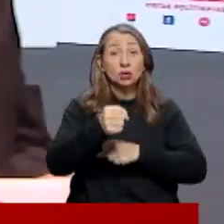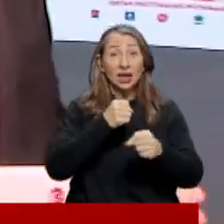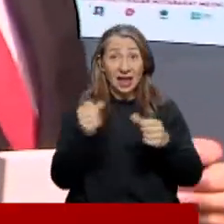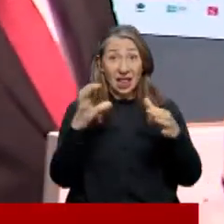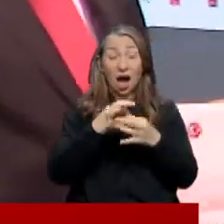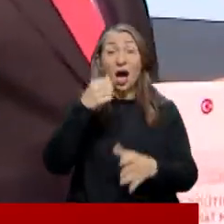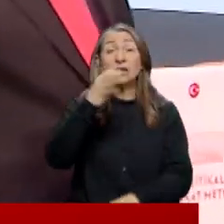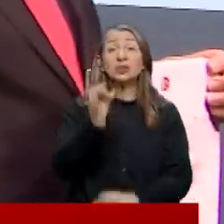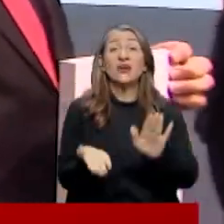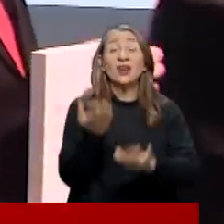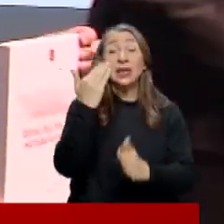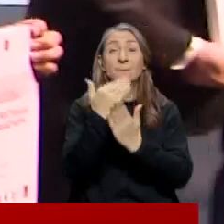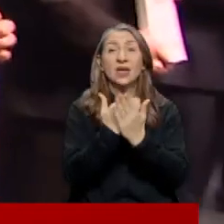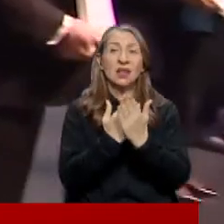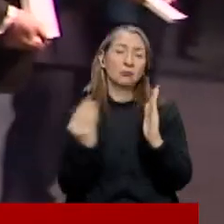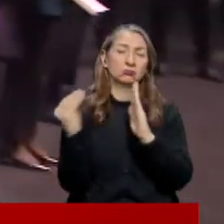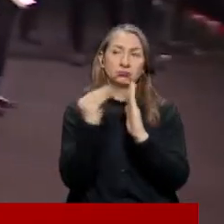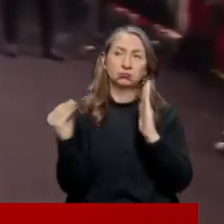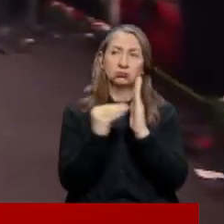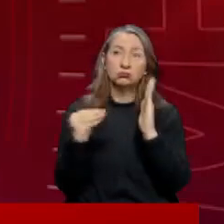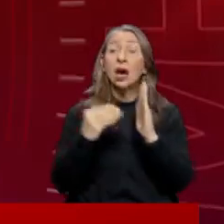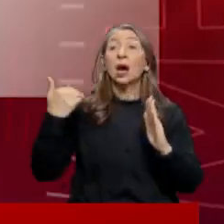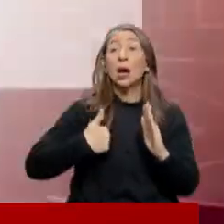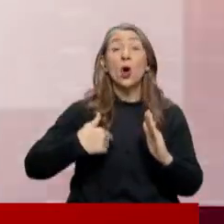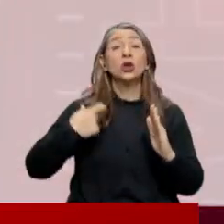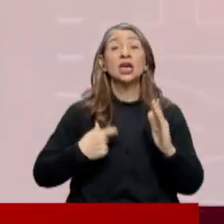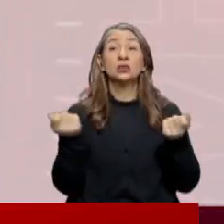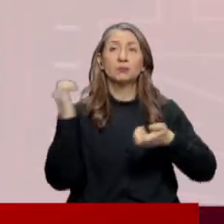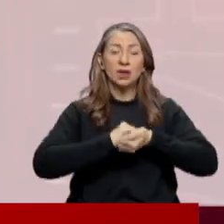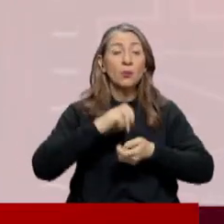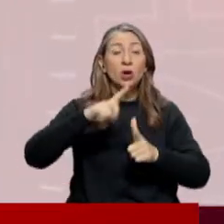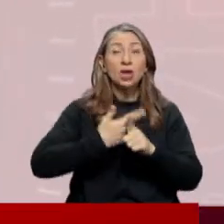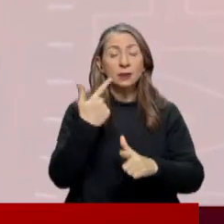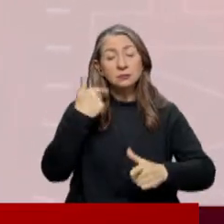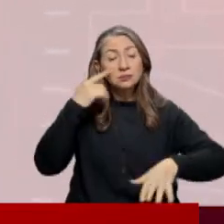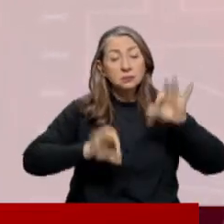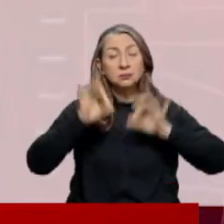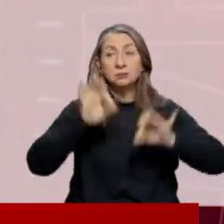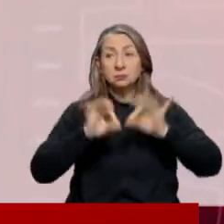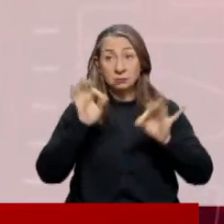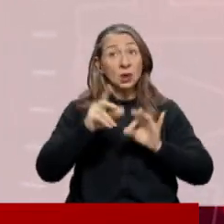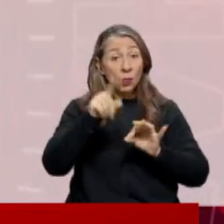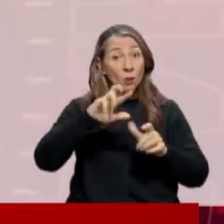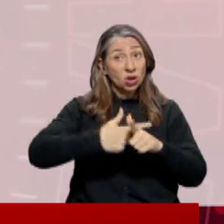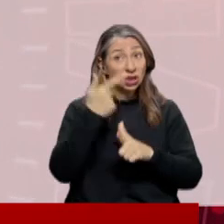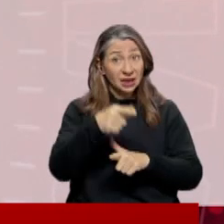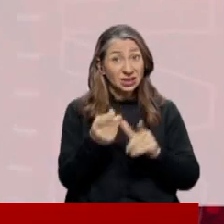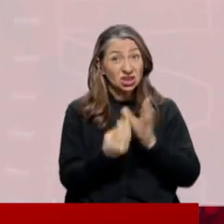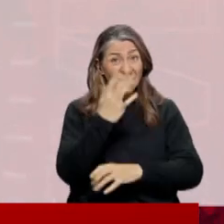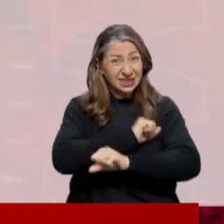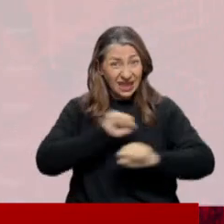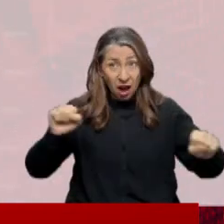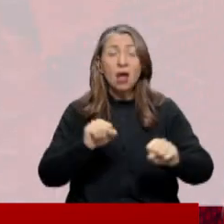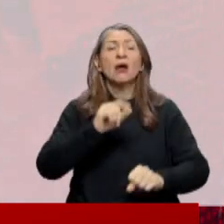ilgili 60'ın üzerinde madde metne girdi. Kamu özel işbirliğiyle yapılan projelerin de mercek altına alınacağını, bu projelerden doğan